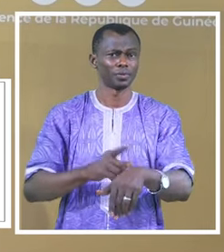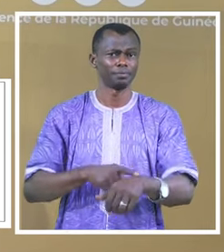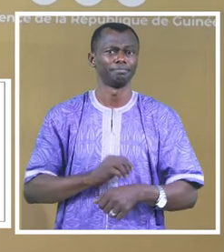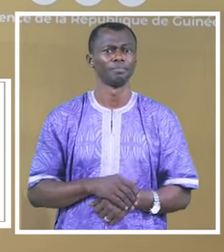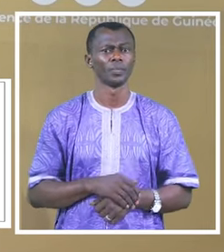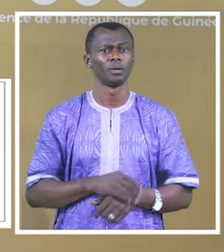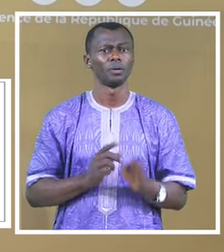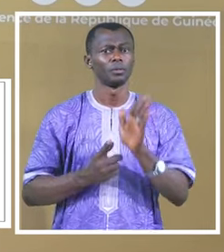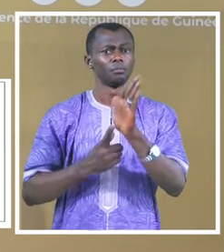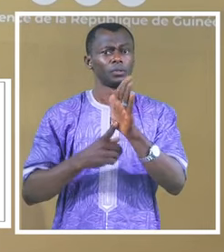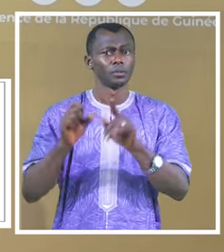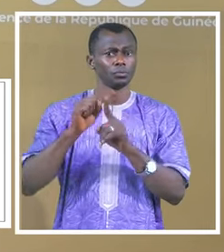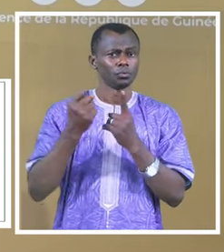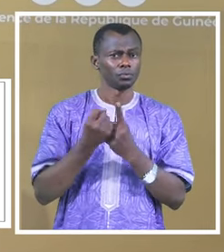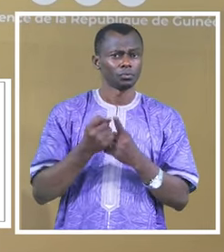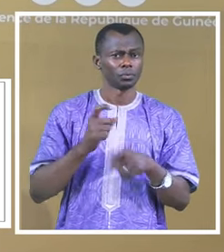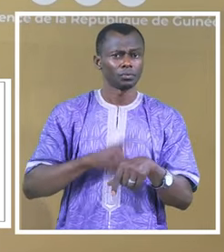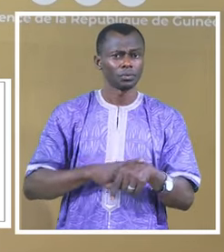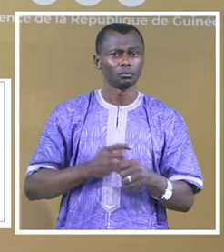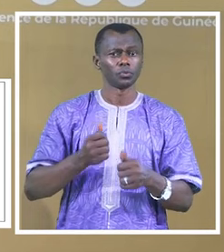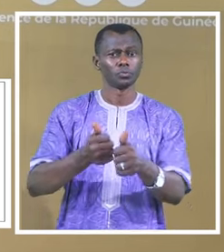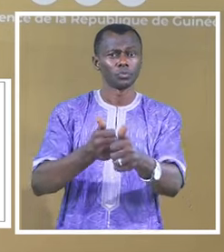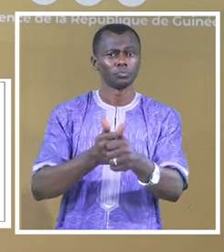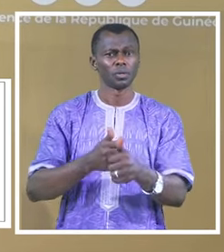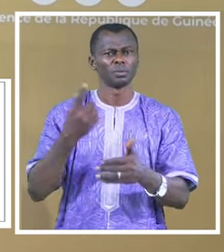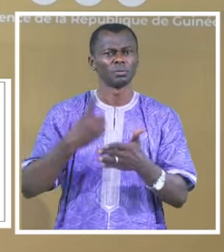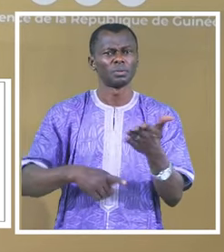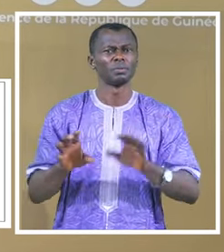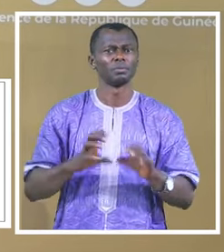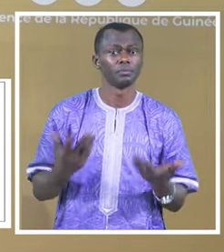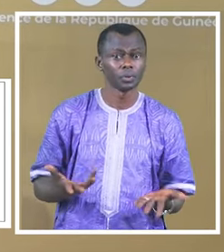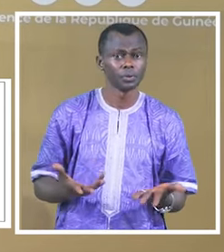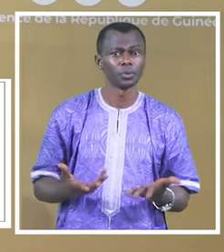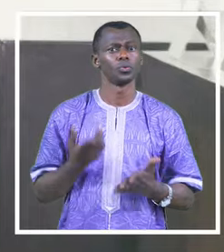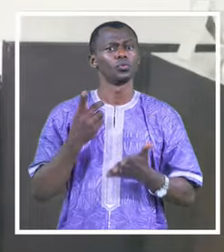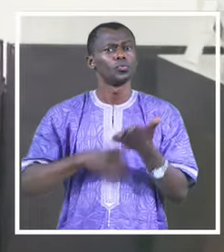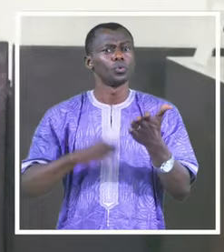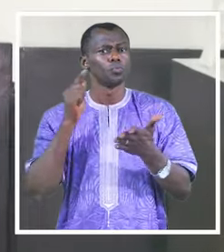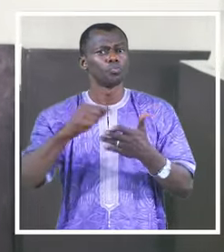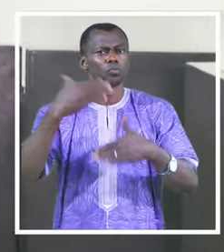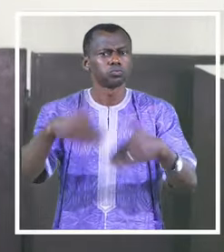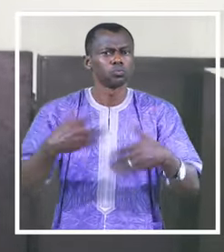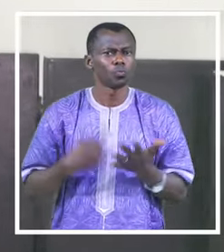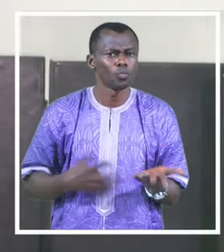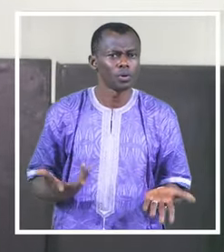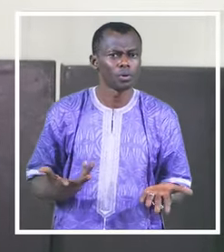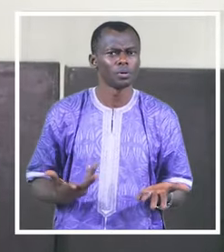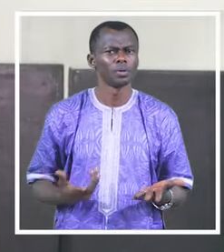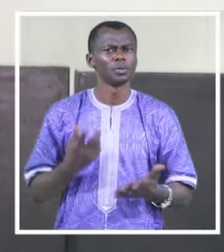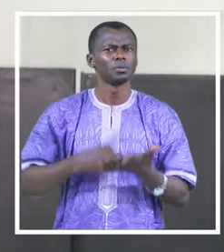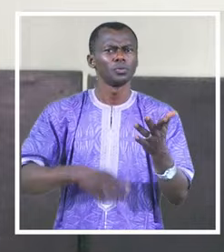d'un lycée et d'une école d'enseignement supérieur de formation civilo-militaire, le chef de l'État a affirmé